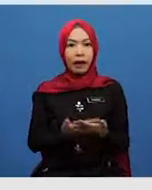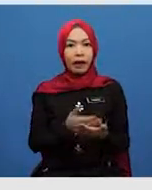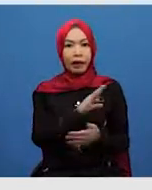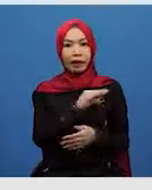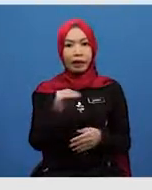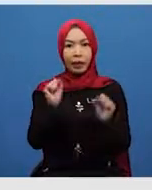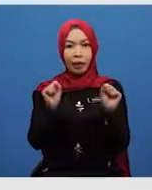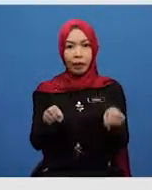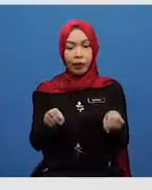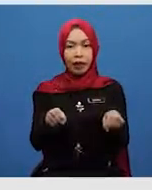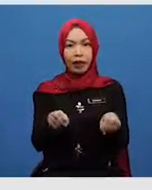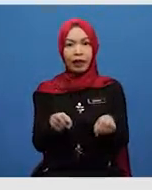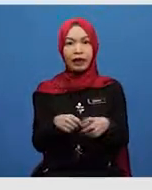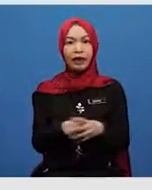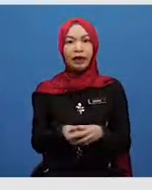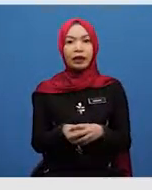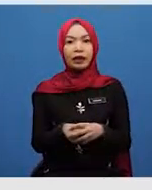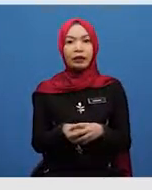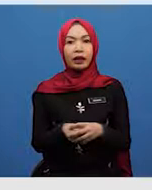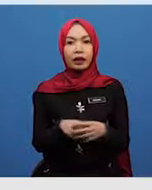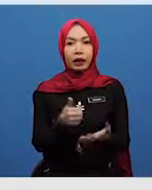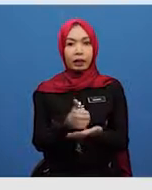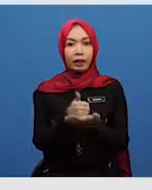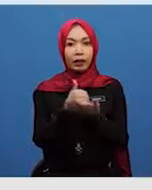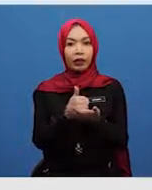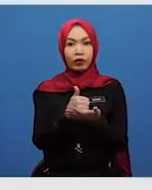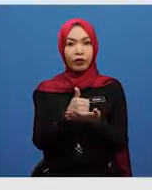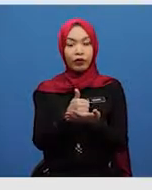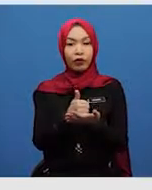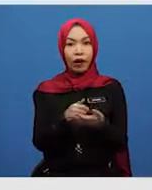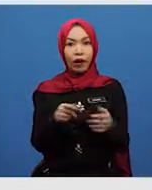dan memastikan kehamilan yang berkekalan